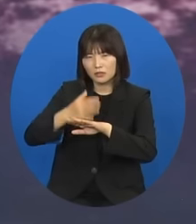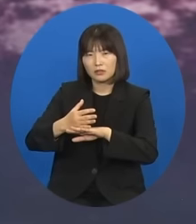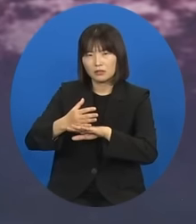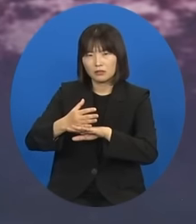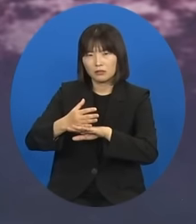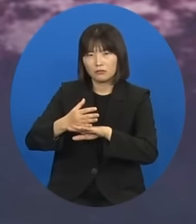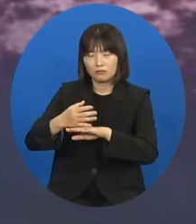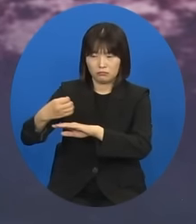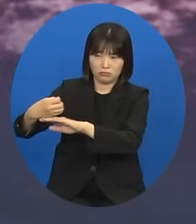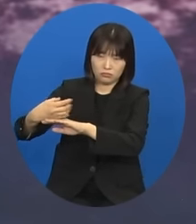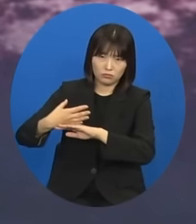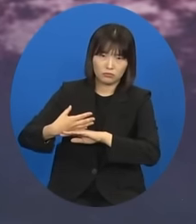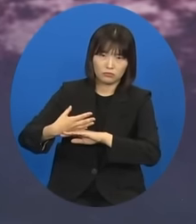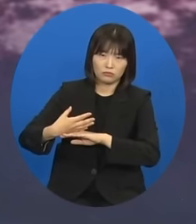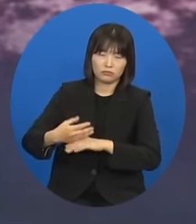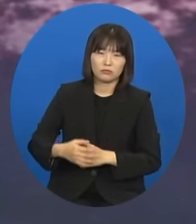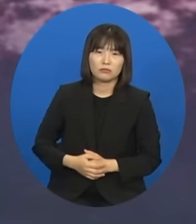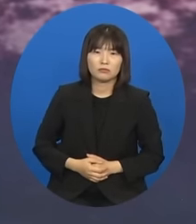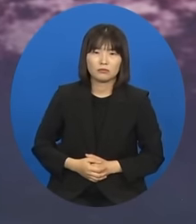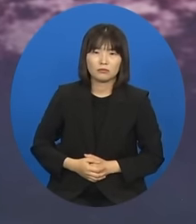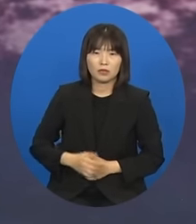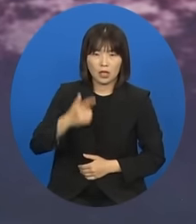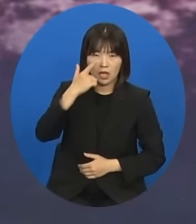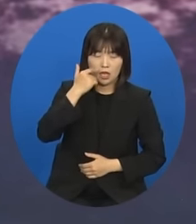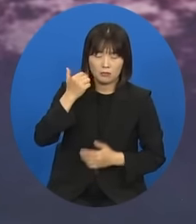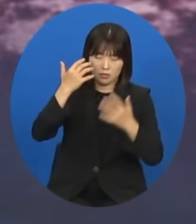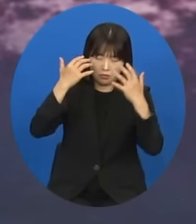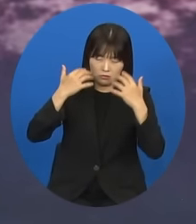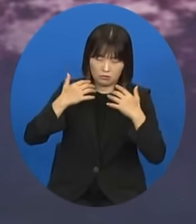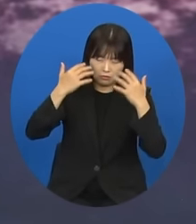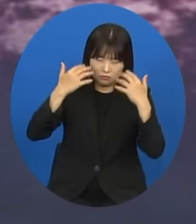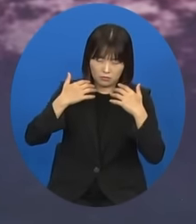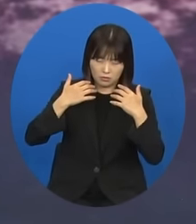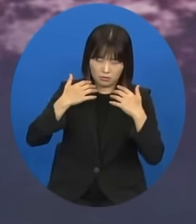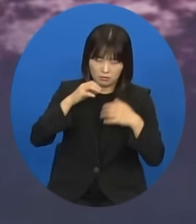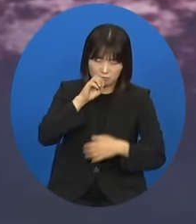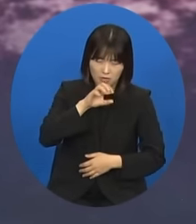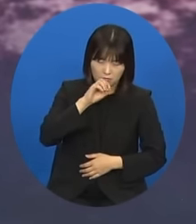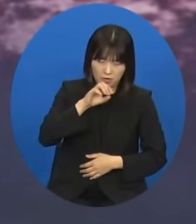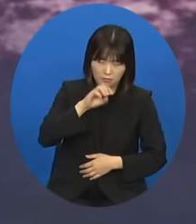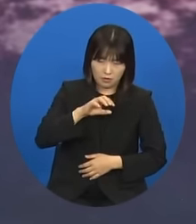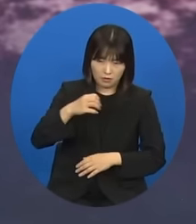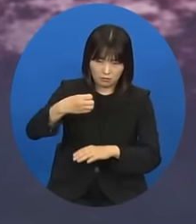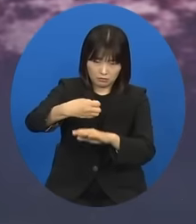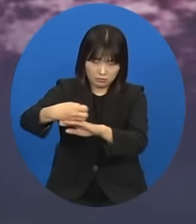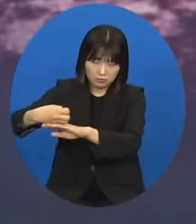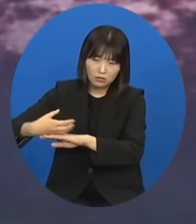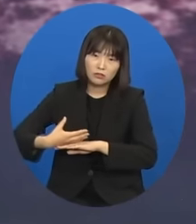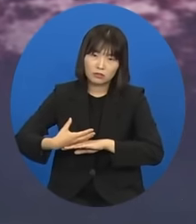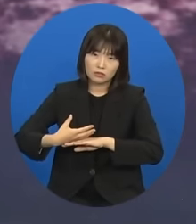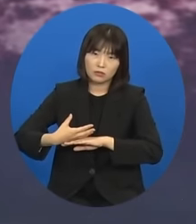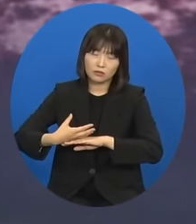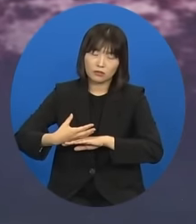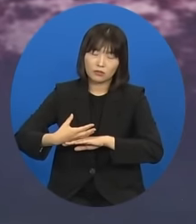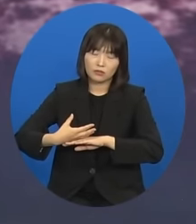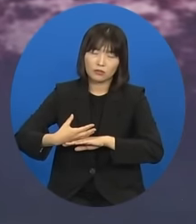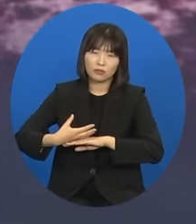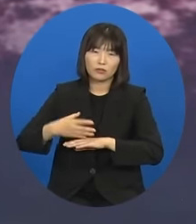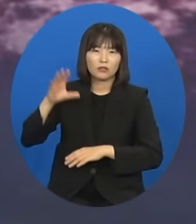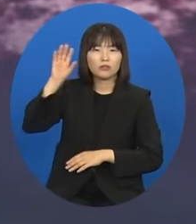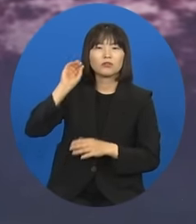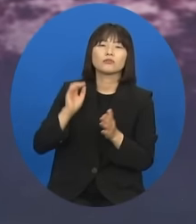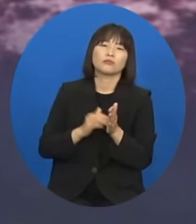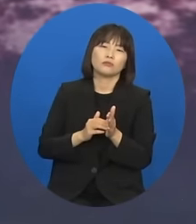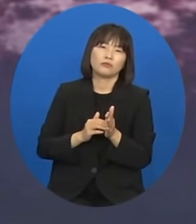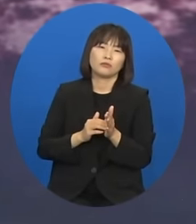미안했다고 그렇게 아버지가 울면서 얘기를 하는 것을 돌아돌아 들어서 그 둘째 딸이 듣게